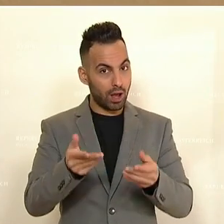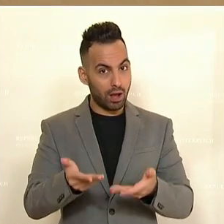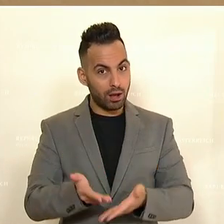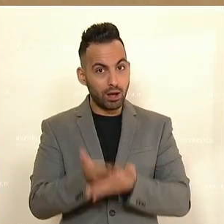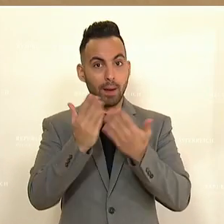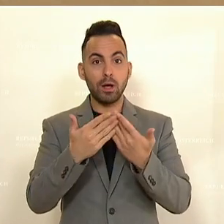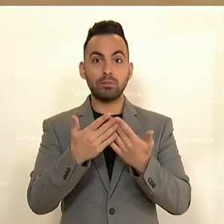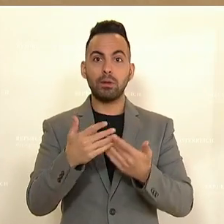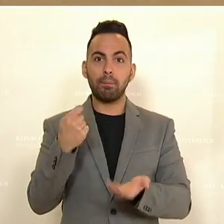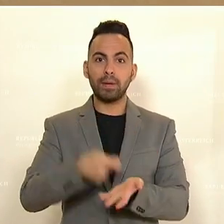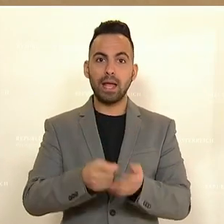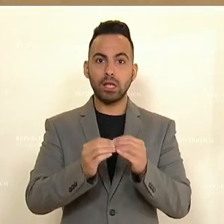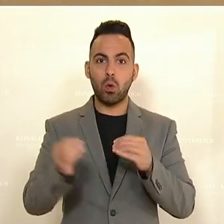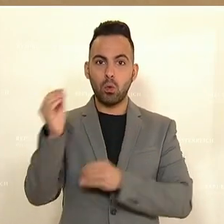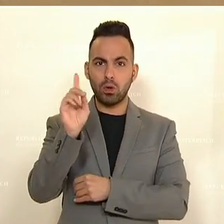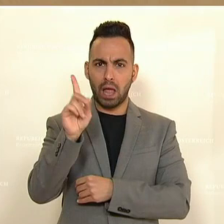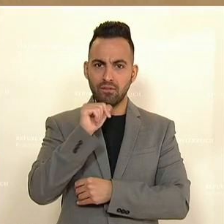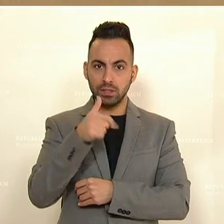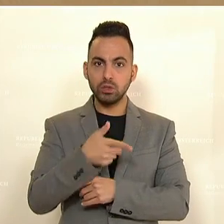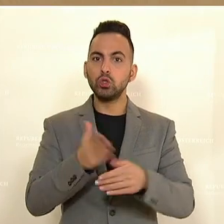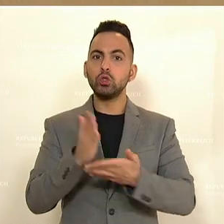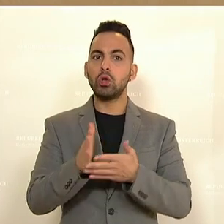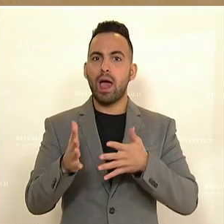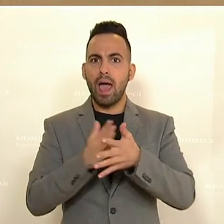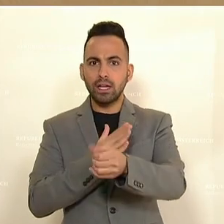unzulässigen Preiserhöhungen. Und